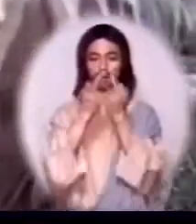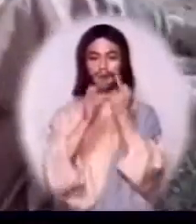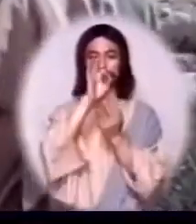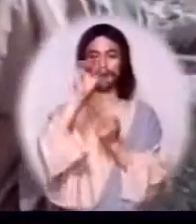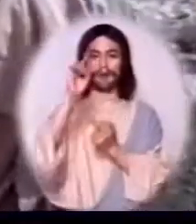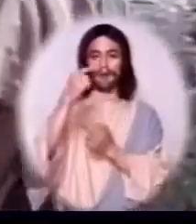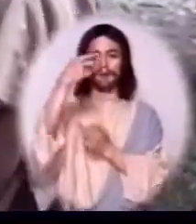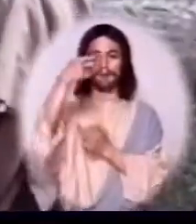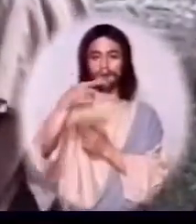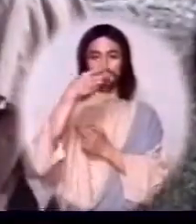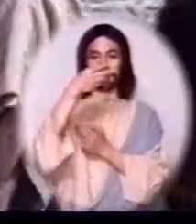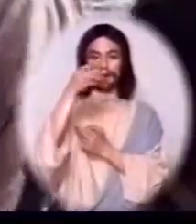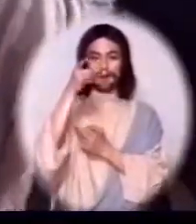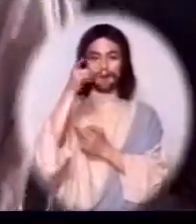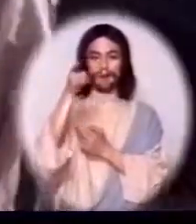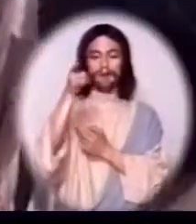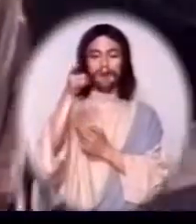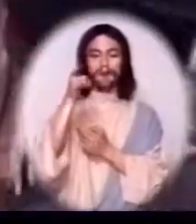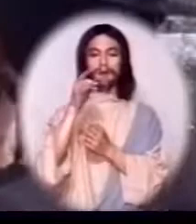그의 형제 안드레와